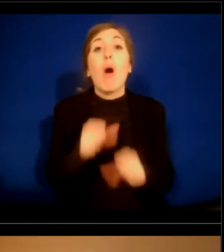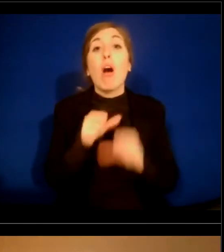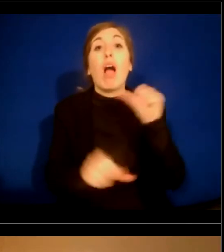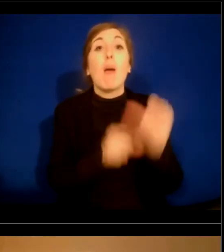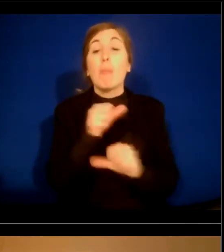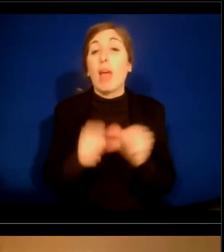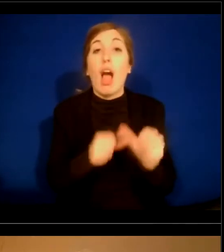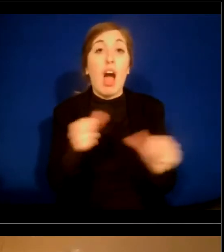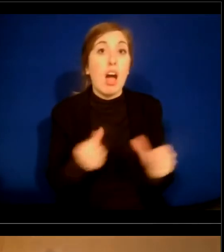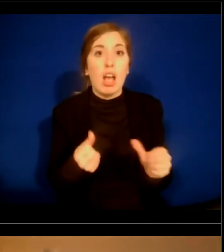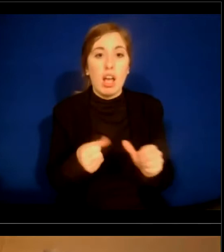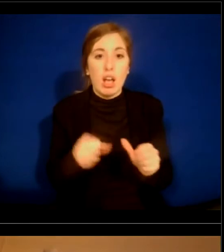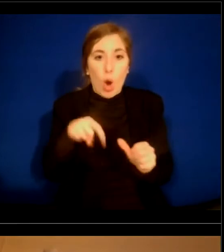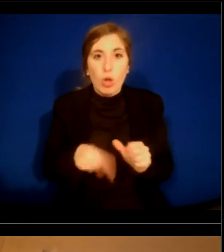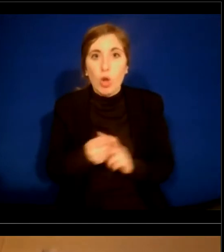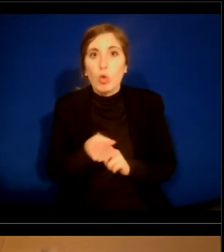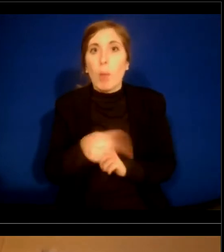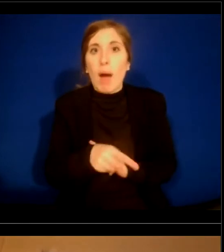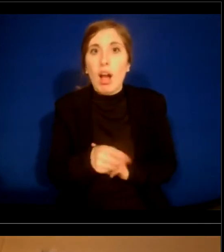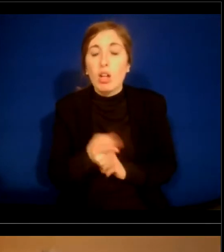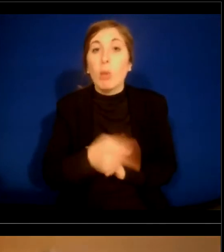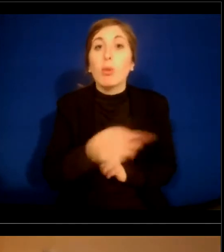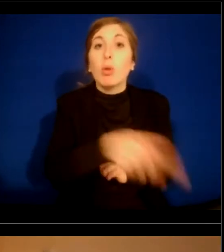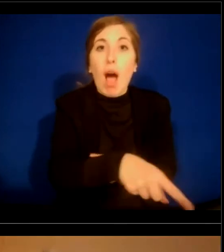cambieranno da qui a domani, a dopodomani.